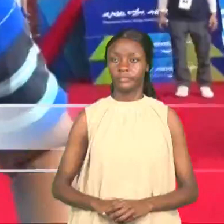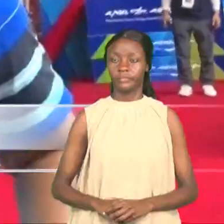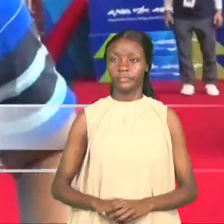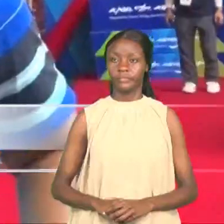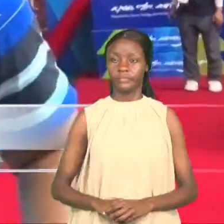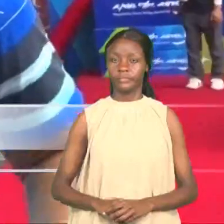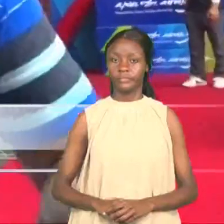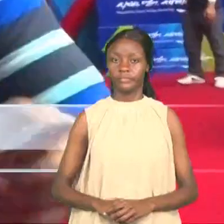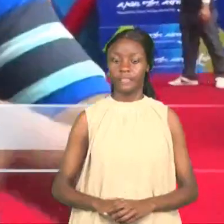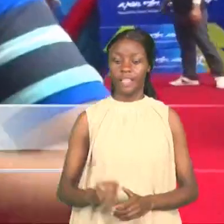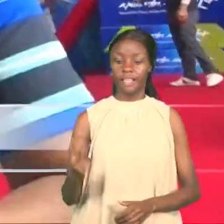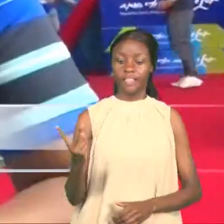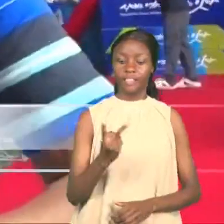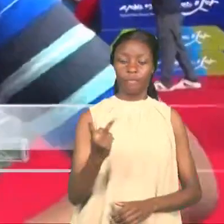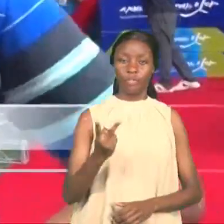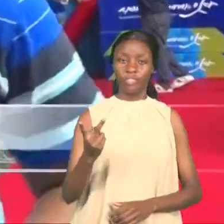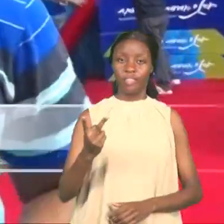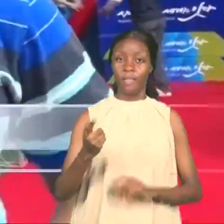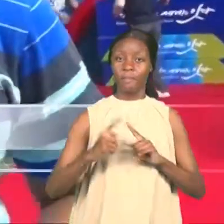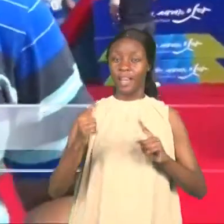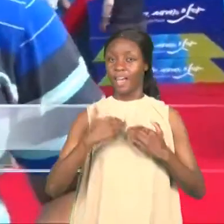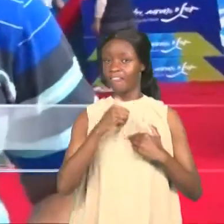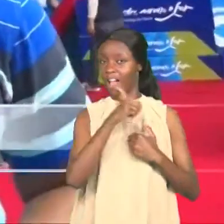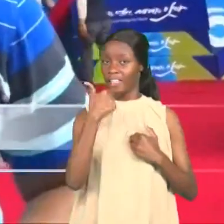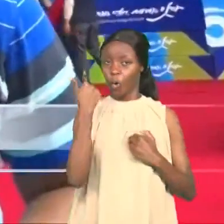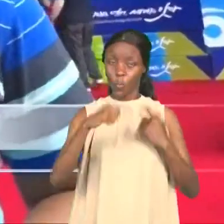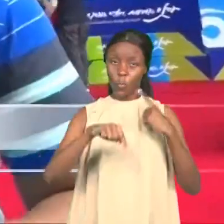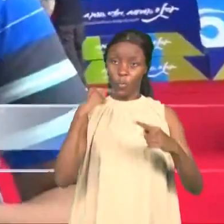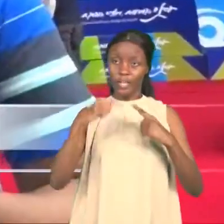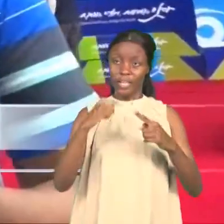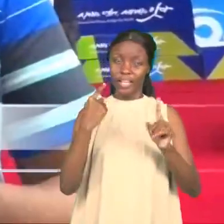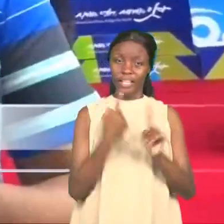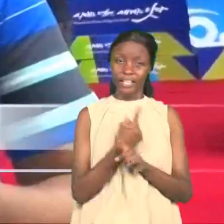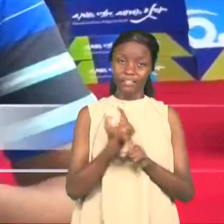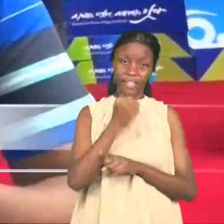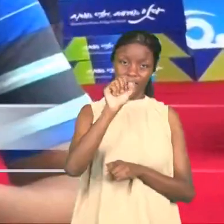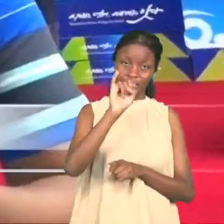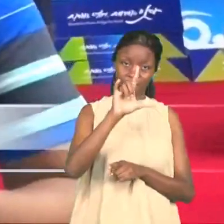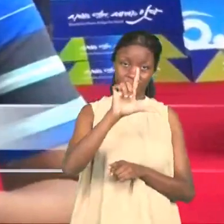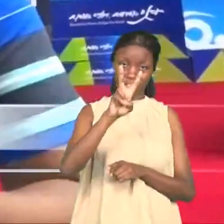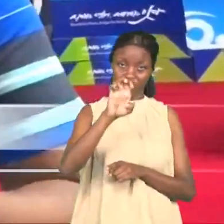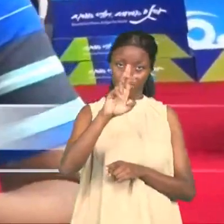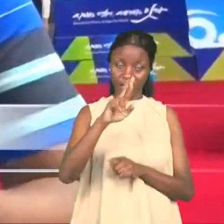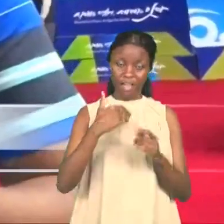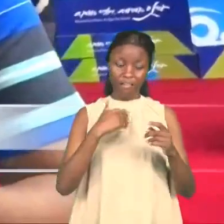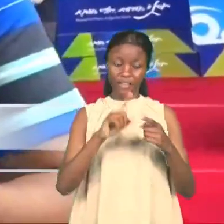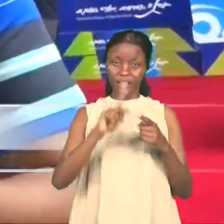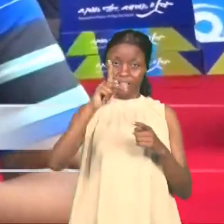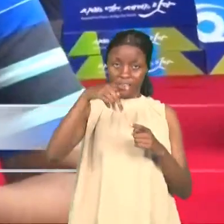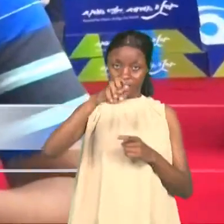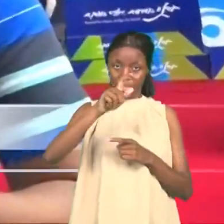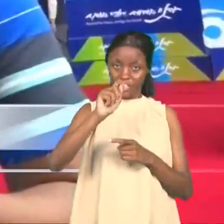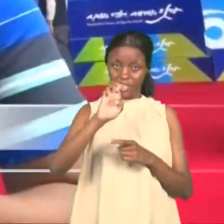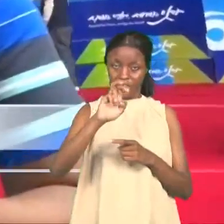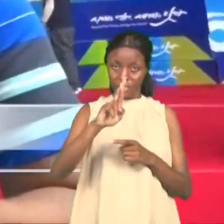Mbali na wawili hao, kuna Wakenya wengine wawili ambao wameshinda medali za shaba. Nao ni Peter James Njuguna,